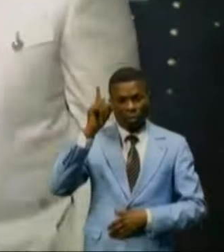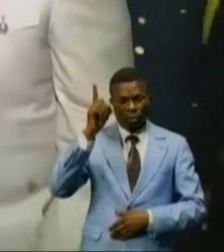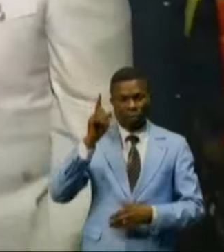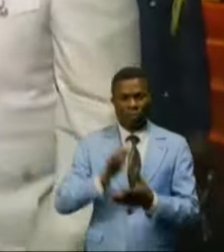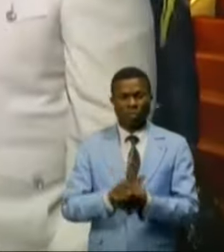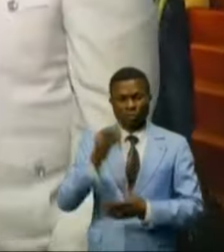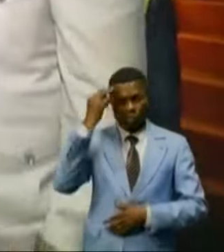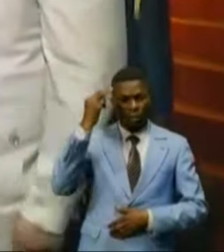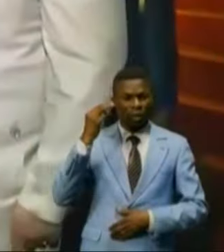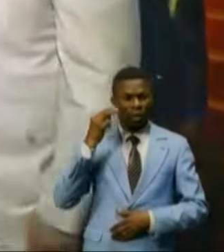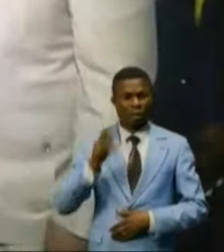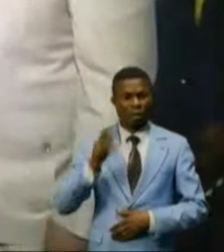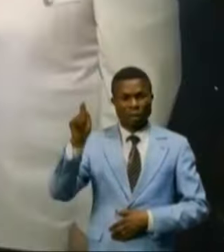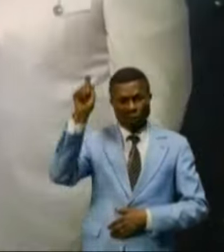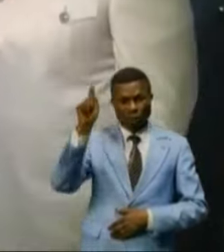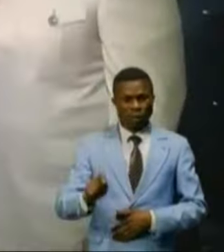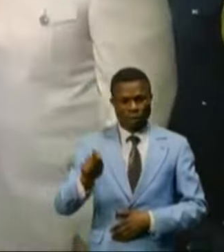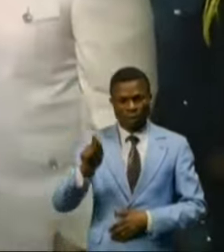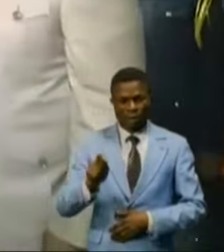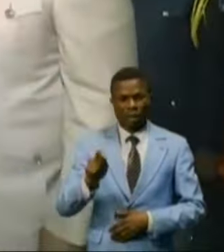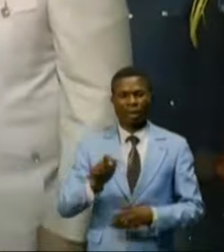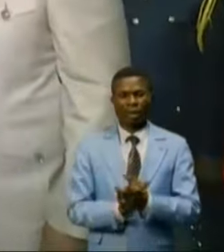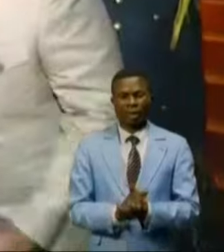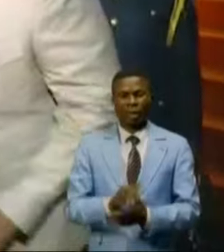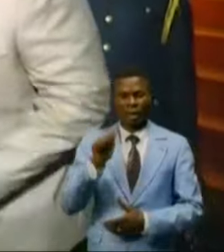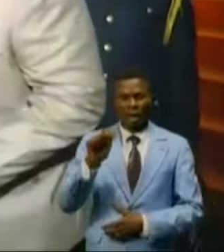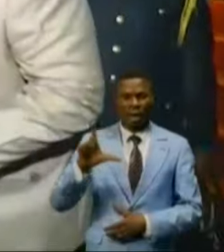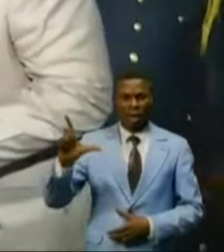premier ministre tchadien, Alamaï Halima.